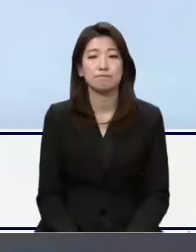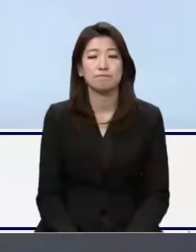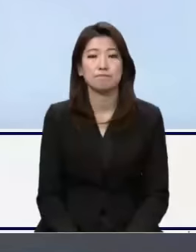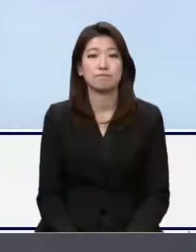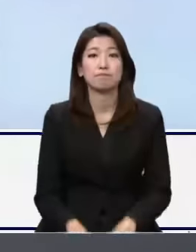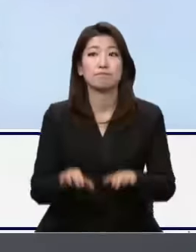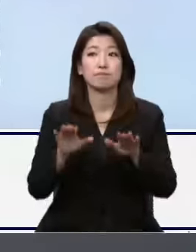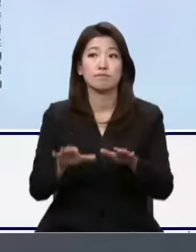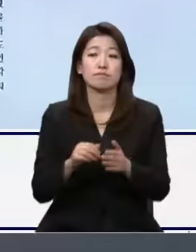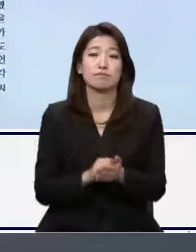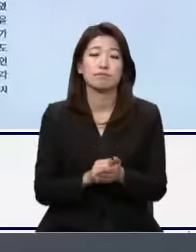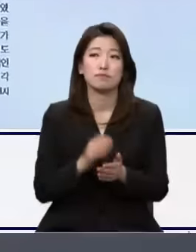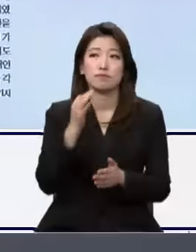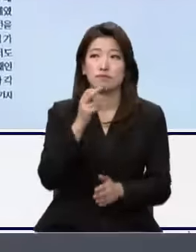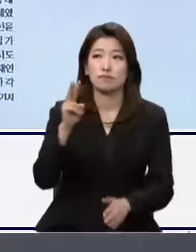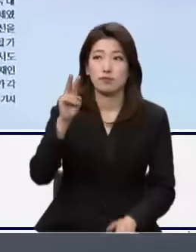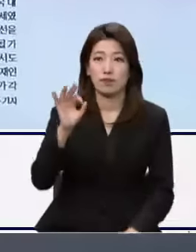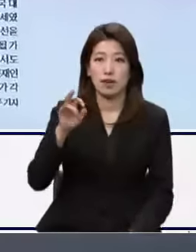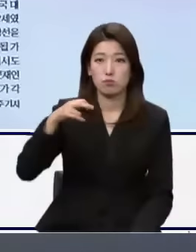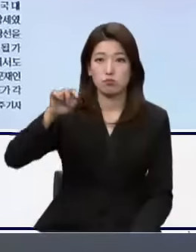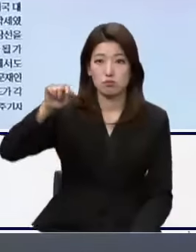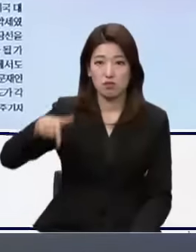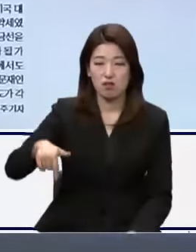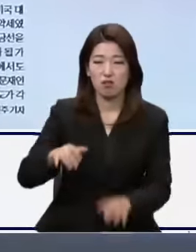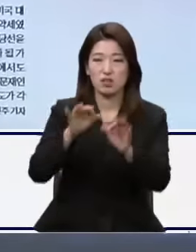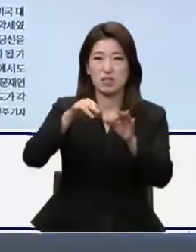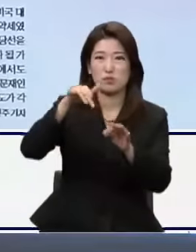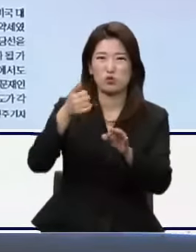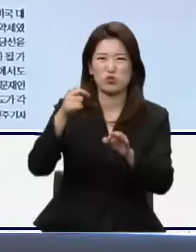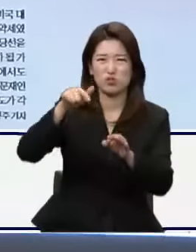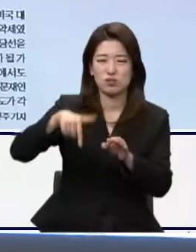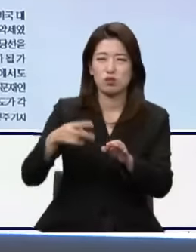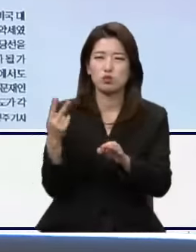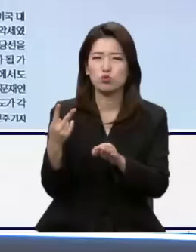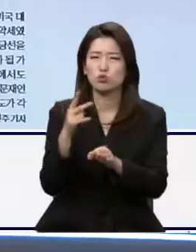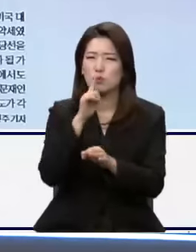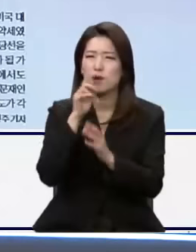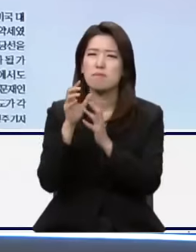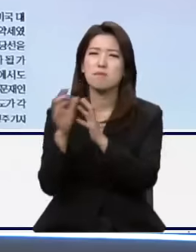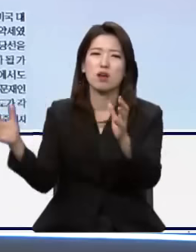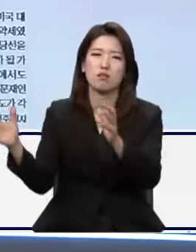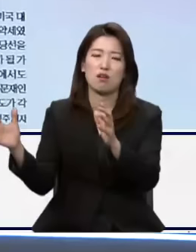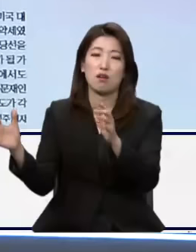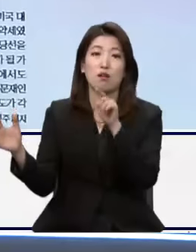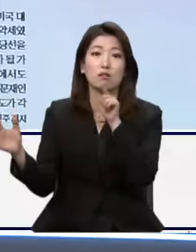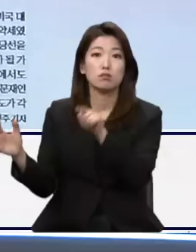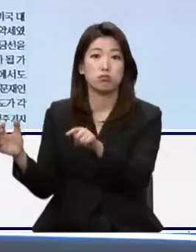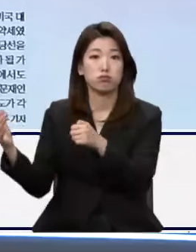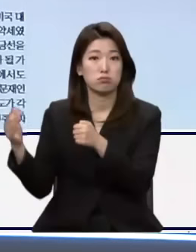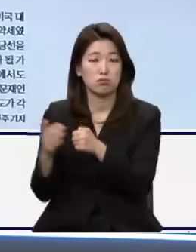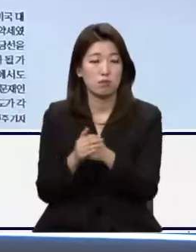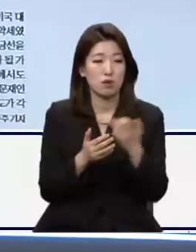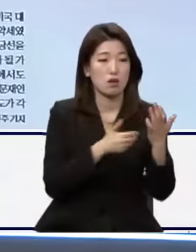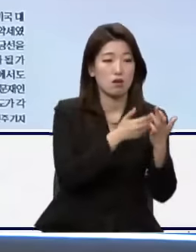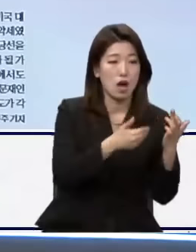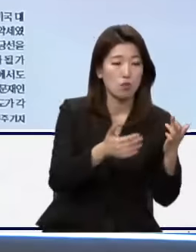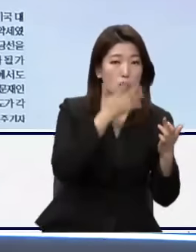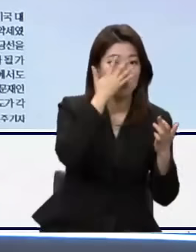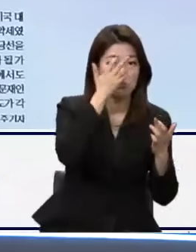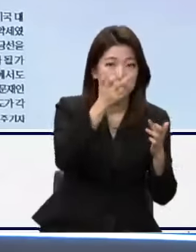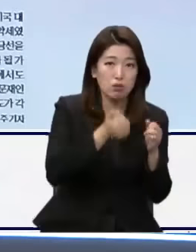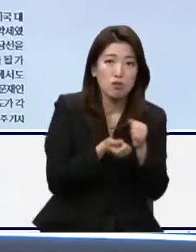경기 출마 양문석 김준혁 강원 울산서 뜨거웠다입니다 이게 대체 무슨 얘기냐